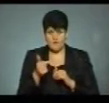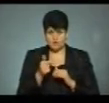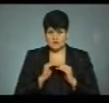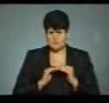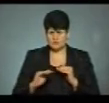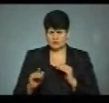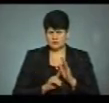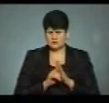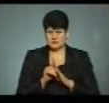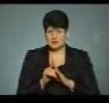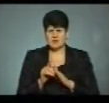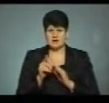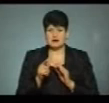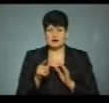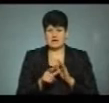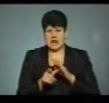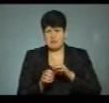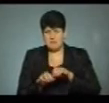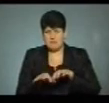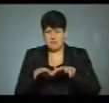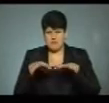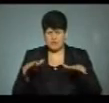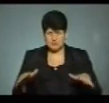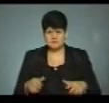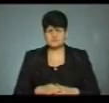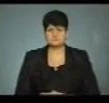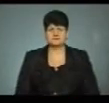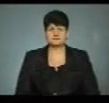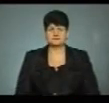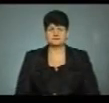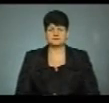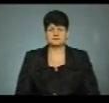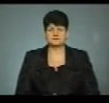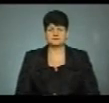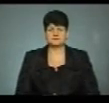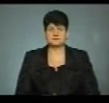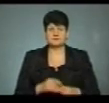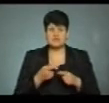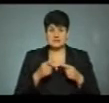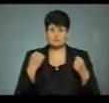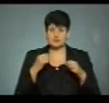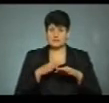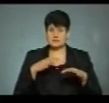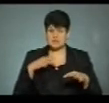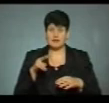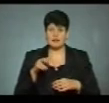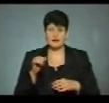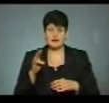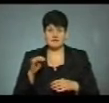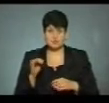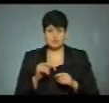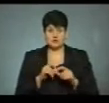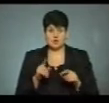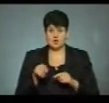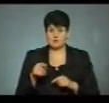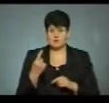підлозі з'явився грибок. Чому так сталося, дізнавався Тарас Бурак. Це спортивна зала Лановецької школи номер